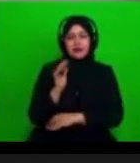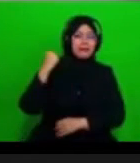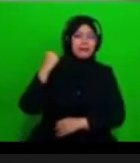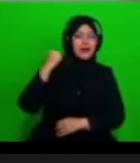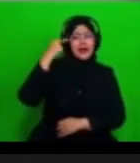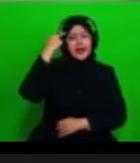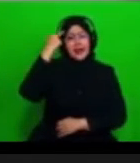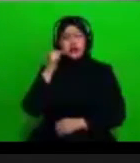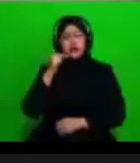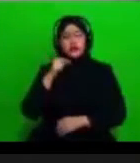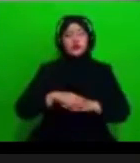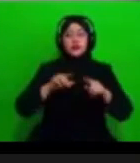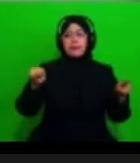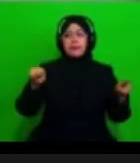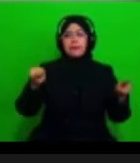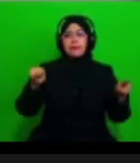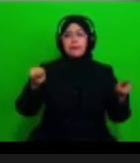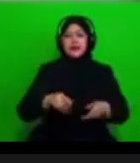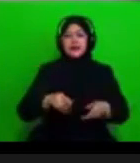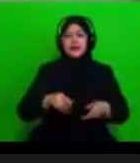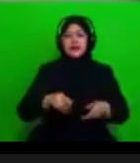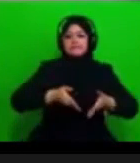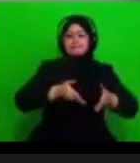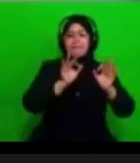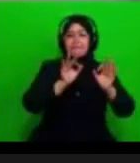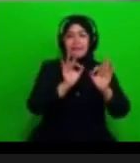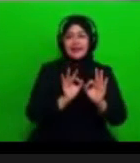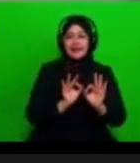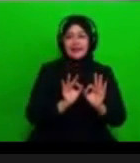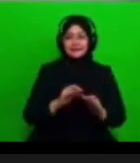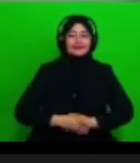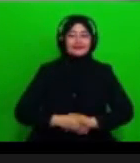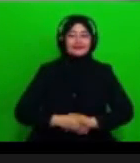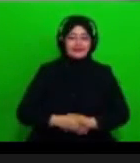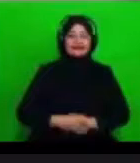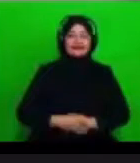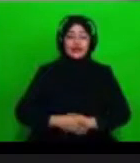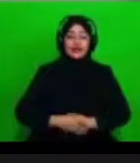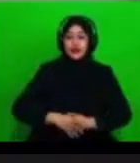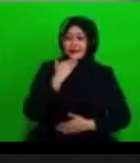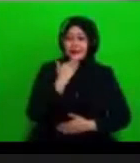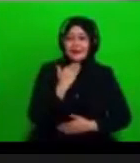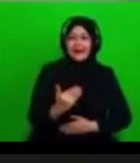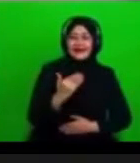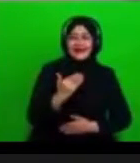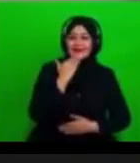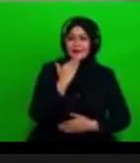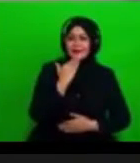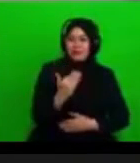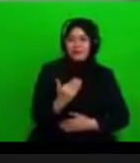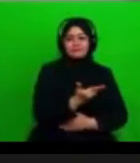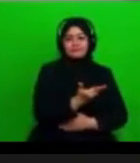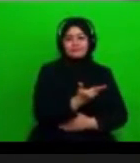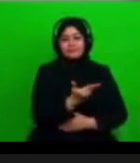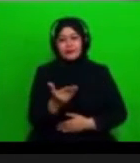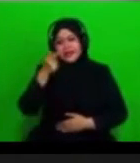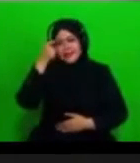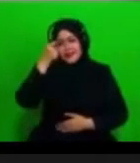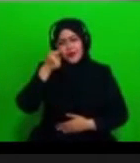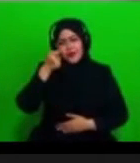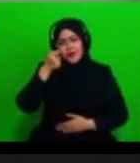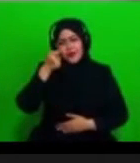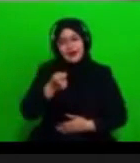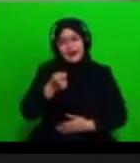Merdeka Belajar dalam Peta Jalan Pendidikan. Tak lupa saya ucapkan terima kasih yang sebesar-besarnya dan